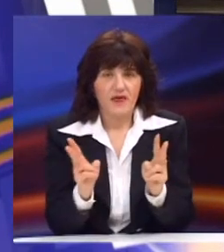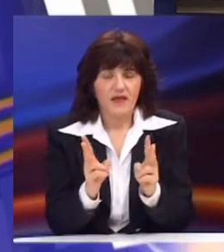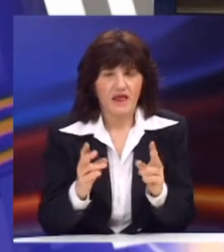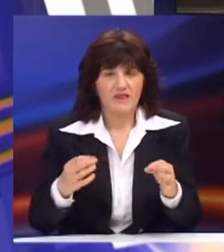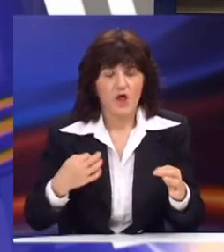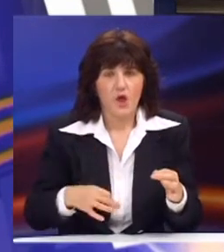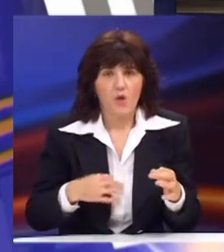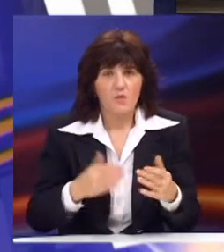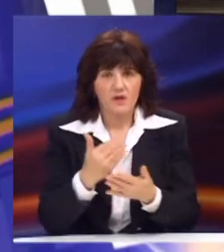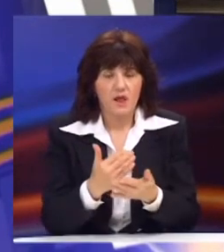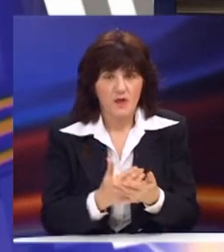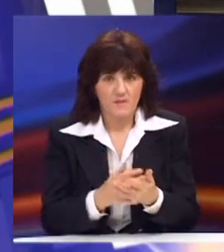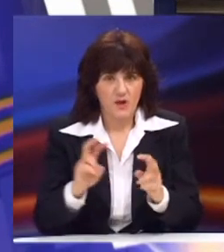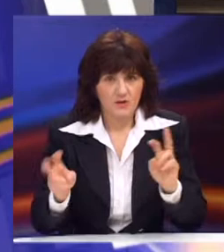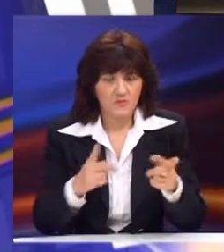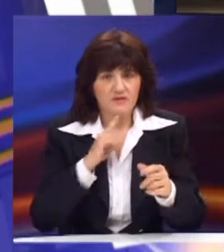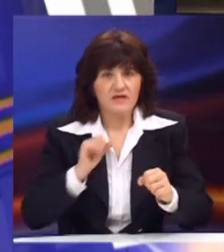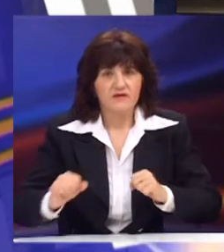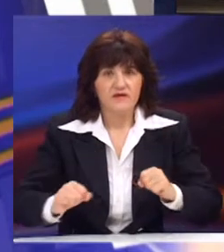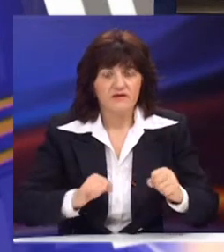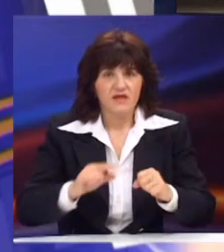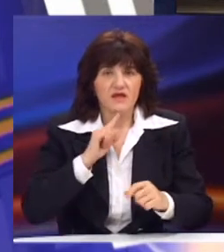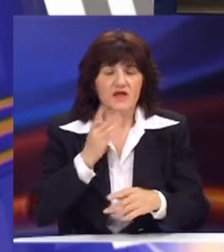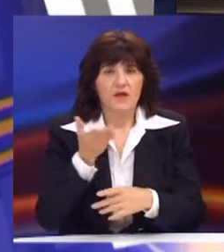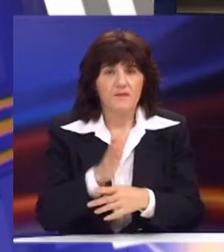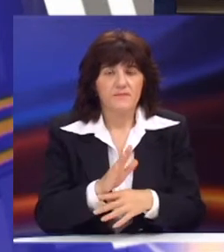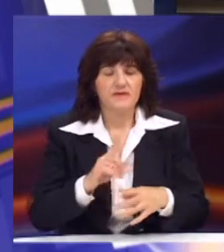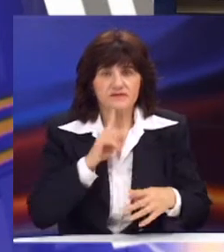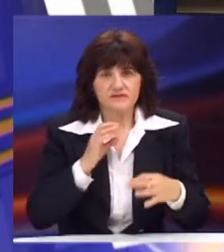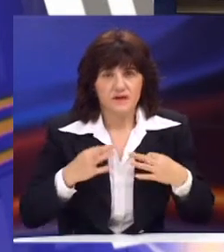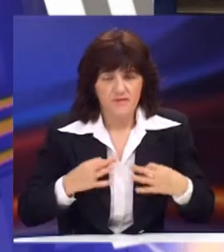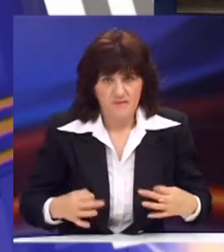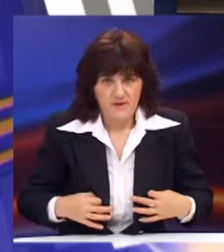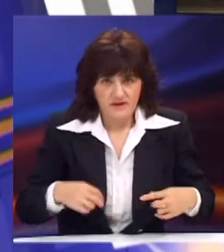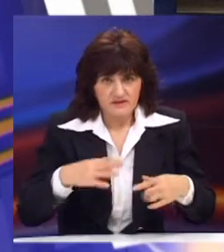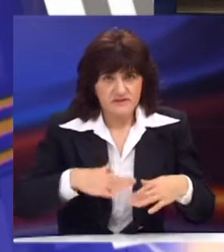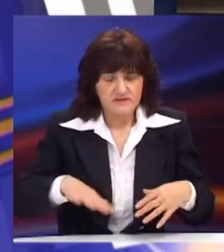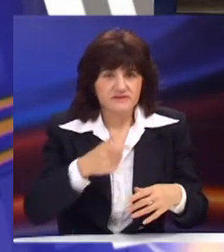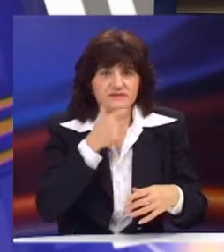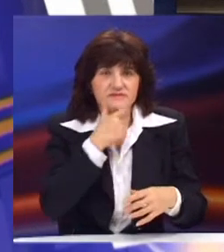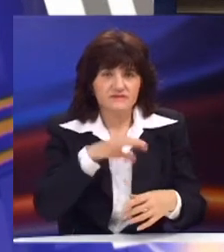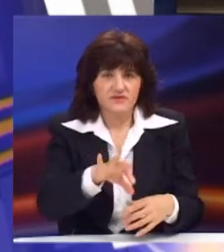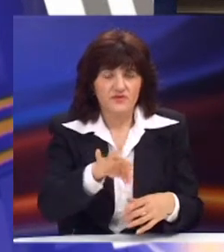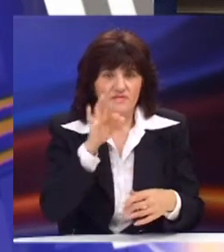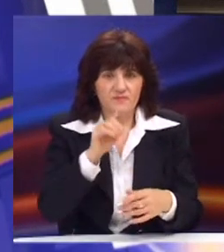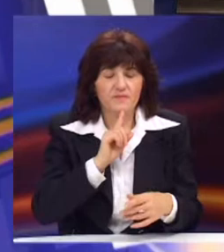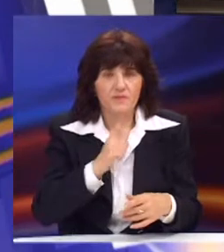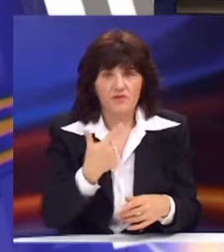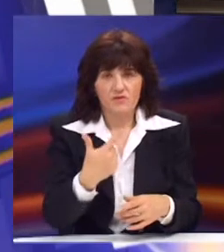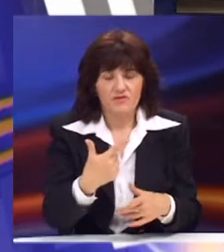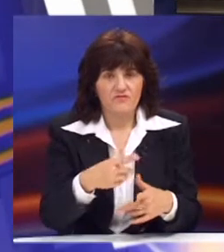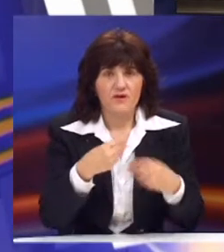su kratak kulturno-zabavni program, a direktorka škole kao i predsjednik mesne zajednice obratili su se